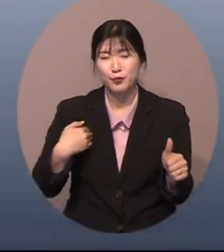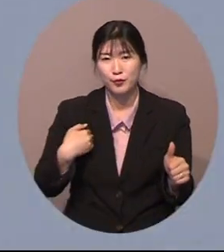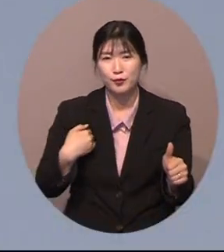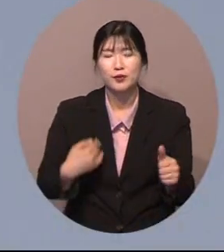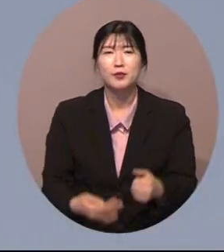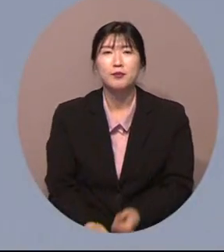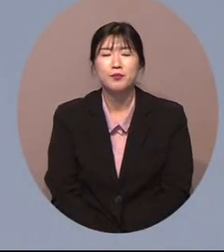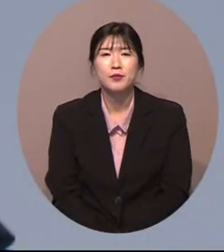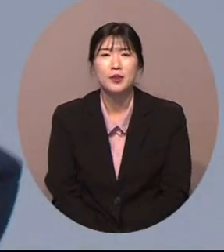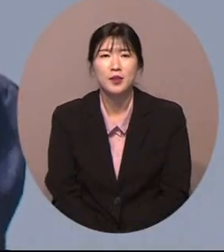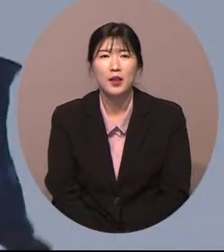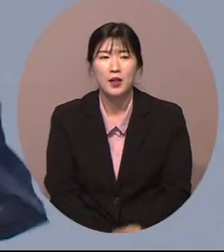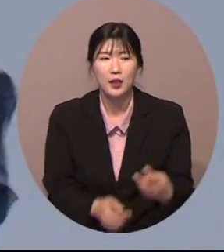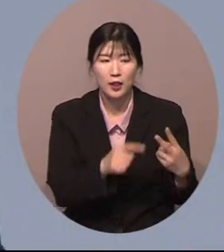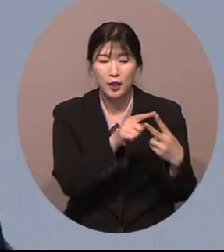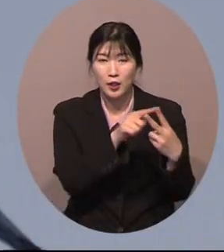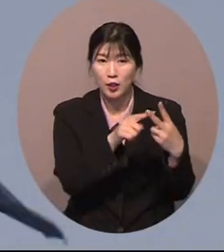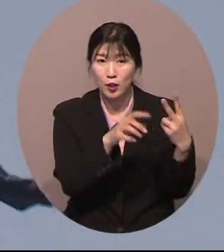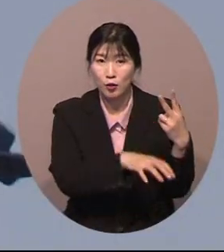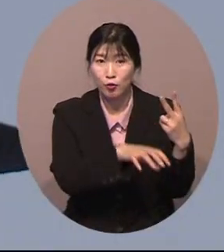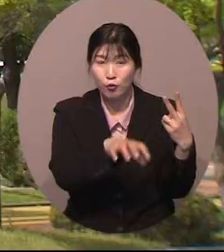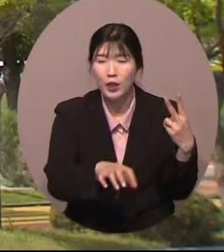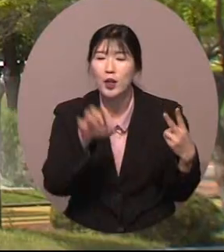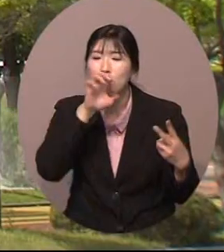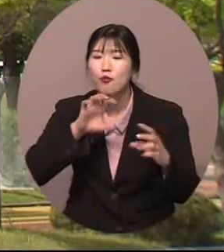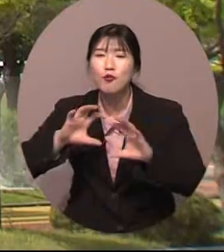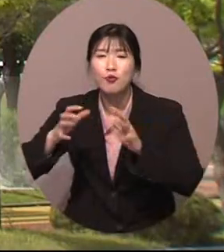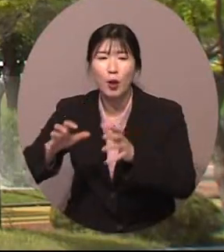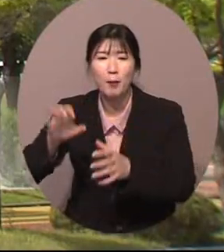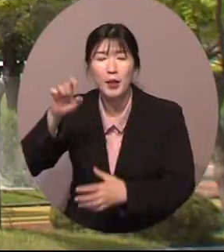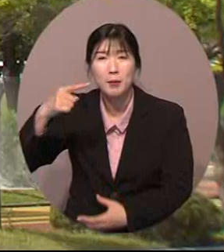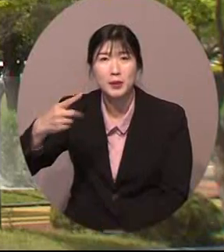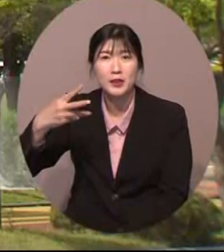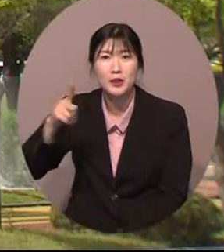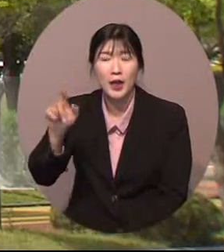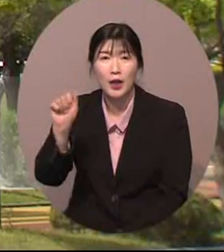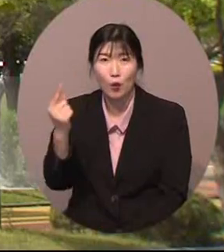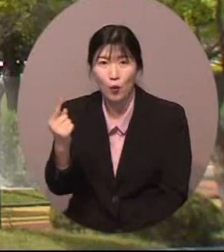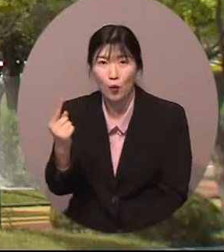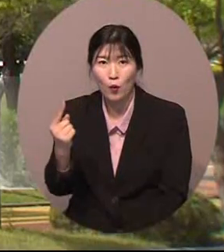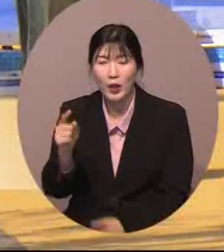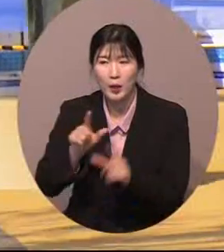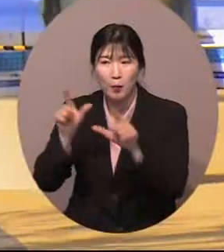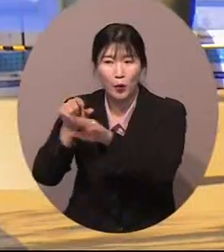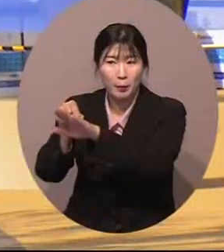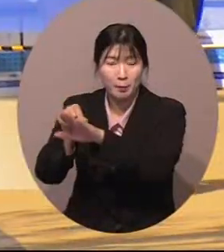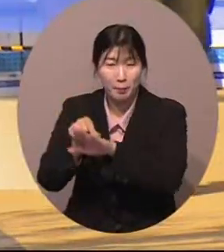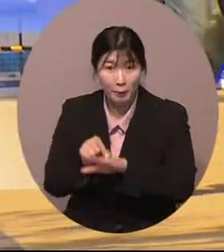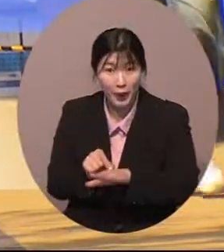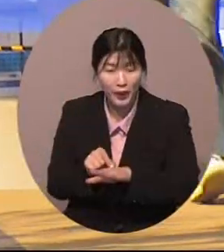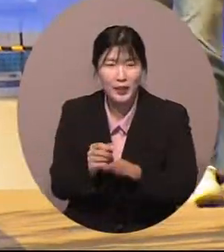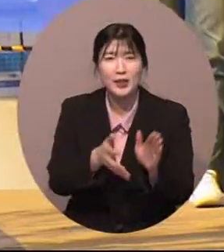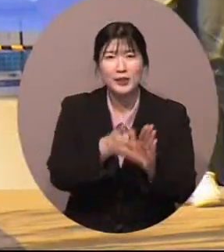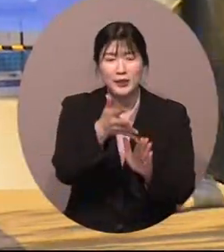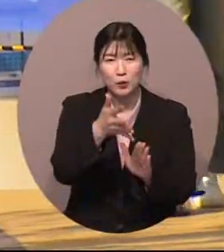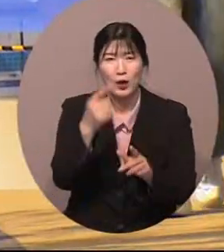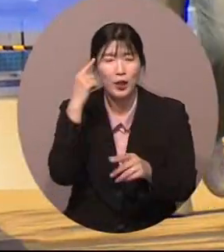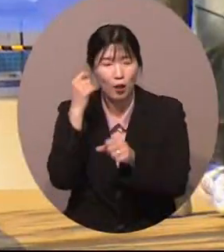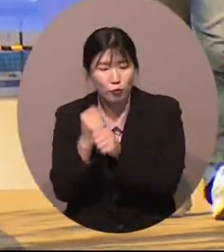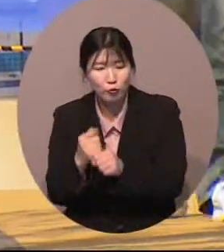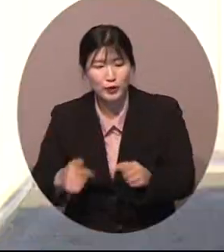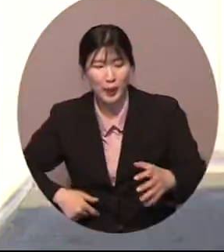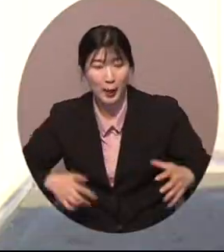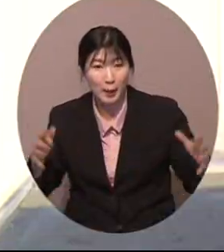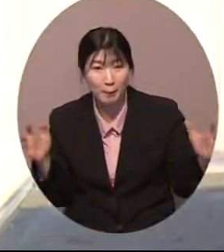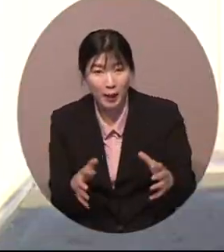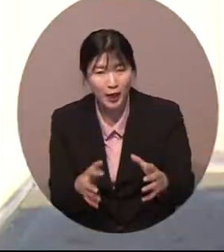예정입니다 두 대학은 유럽 최대 연구 기관인 프라운 호퍼를 본떠 지역 연구 기관과 지자체 등이 참여하는 응용